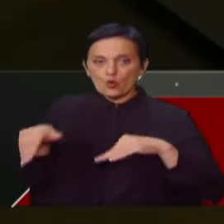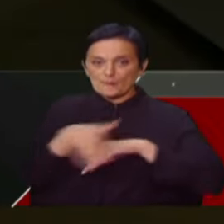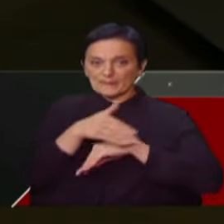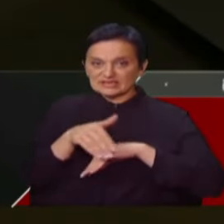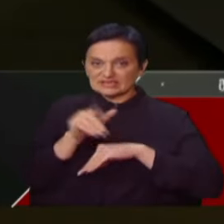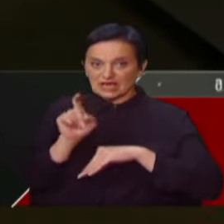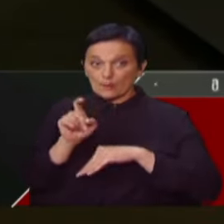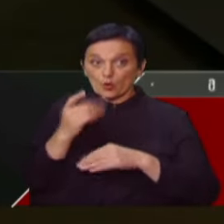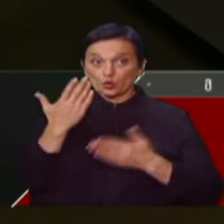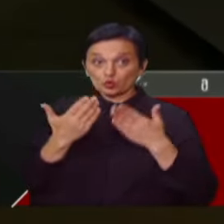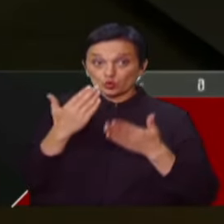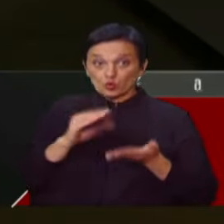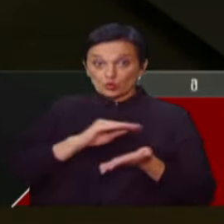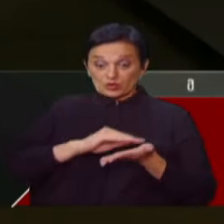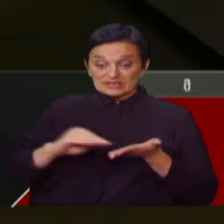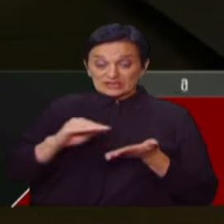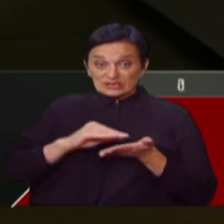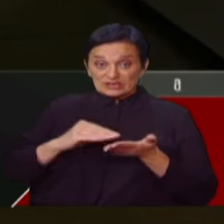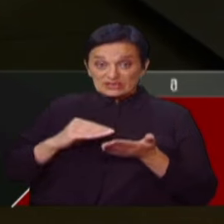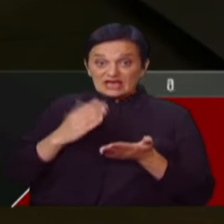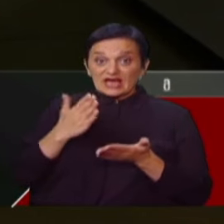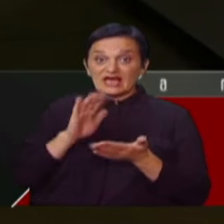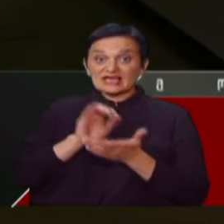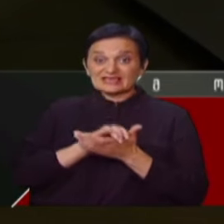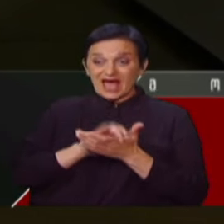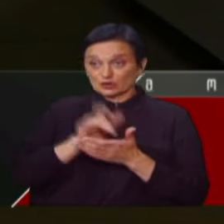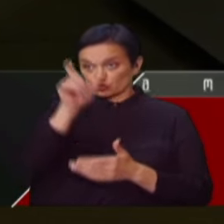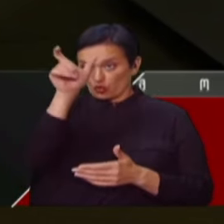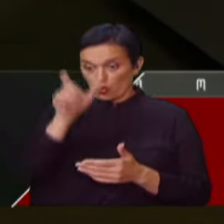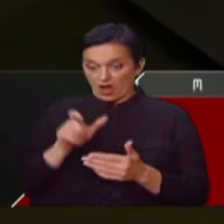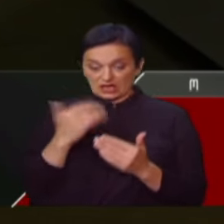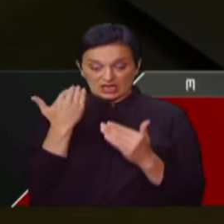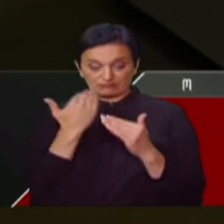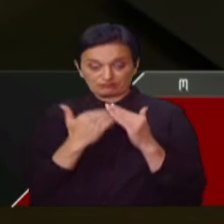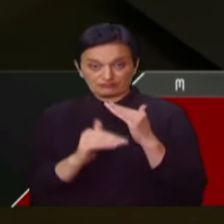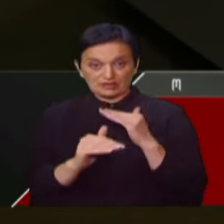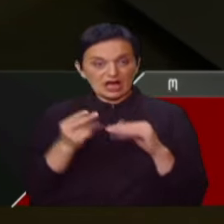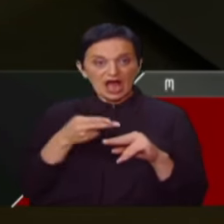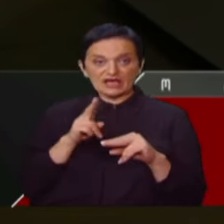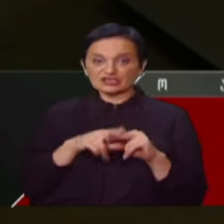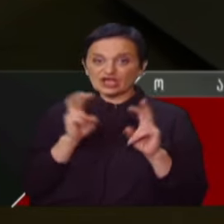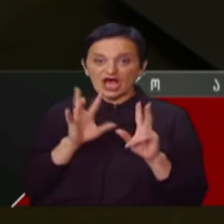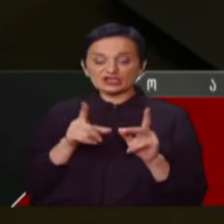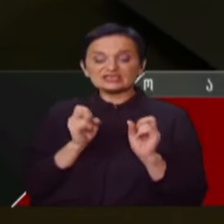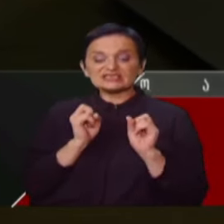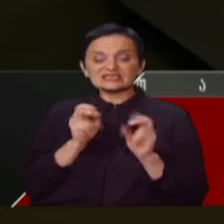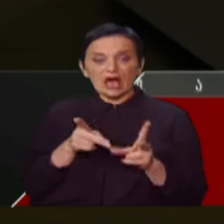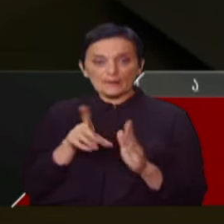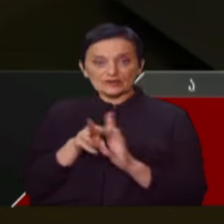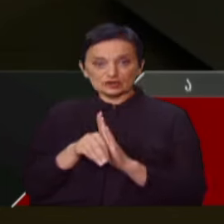მისამართი. თუ წერილი გამოგზავნილია ნაცნობი ადამიანისგან, ეს იმას არ ნიშნავს, რომ ის არ იქნება საფრთხის